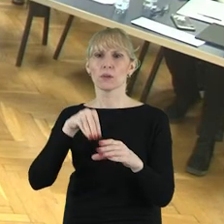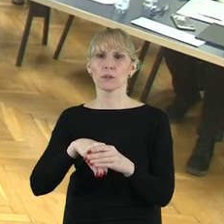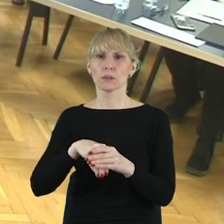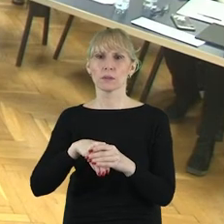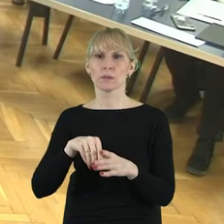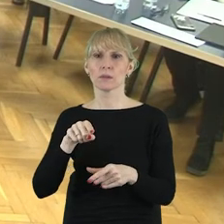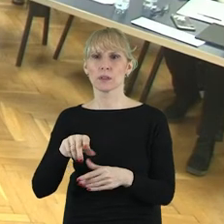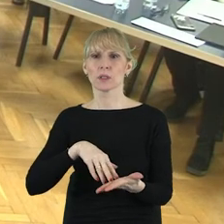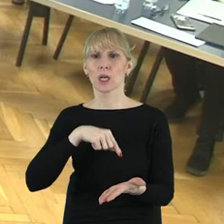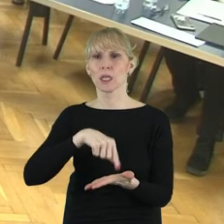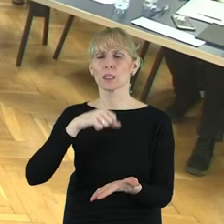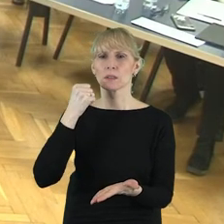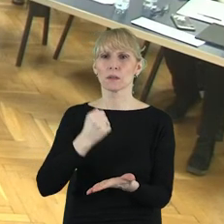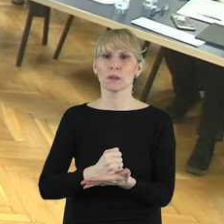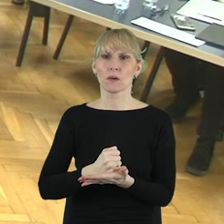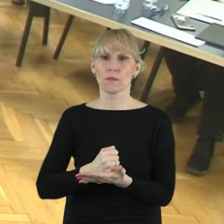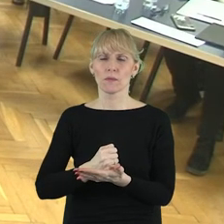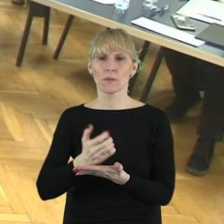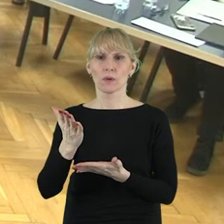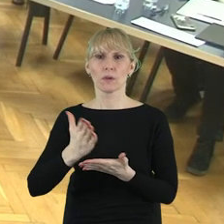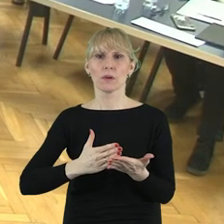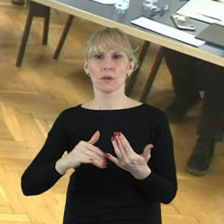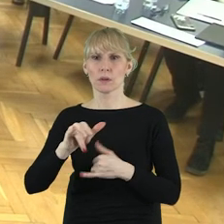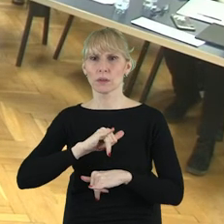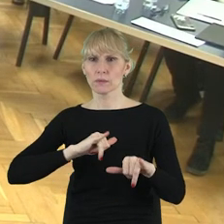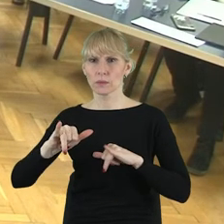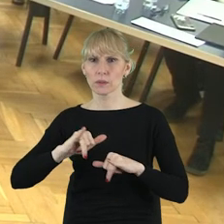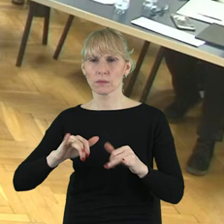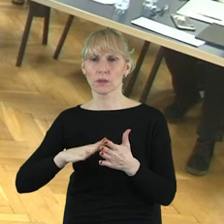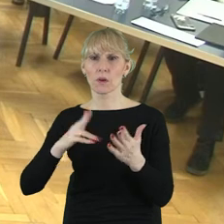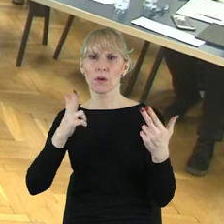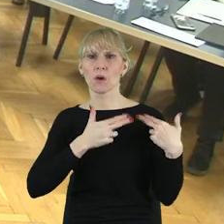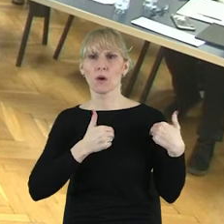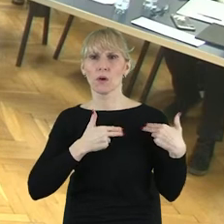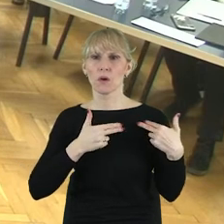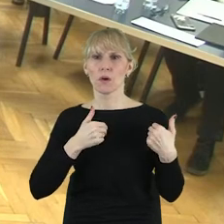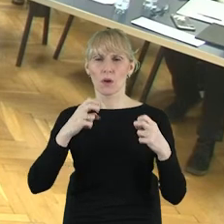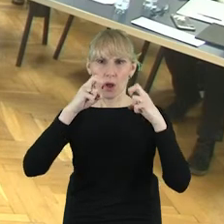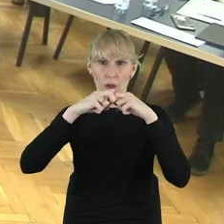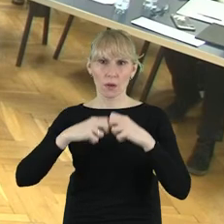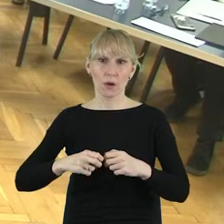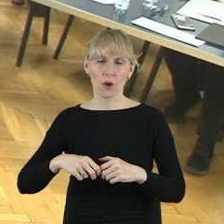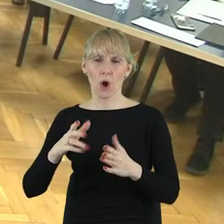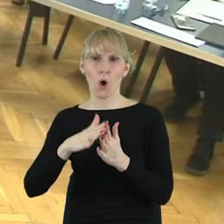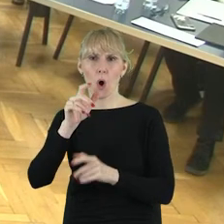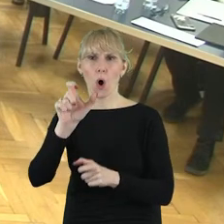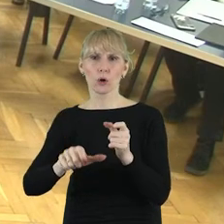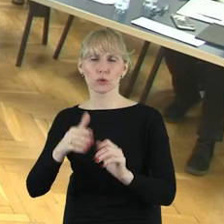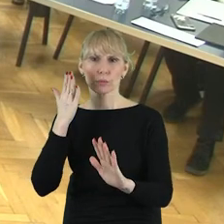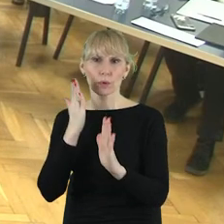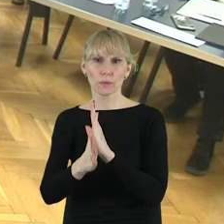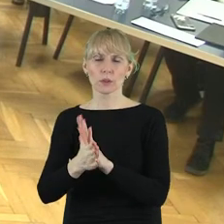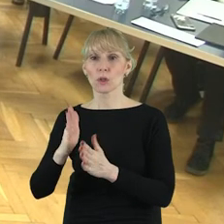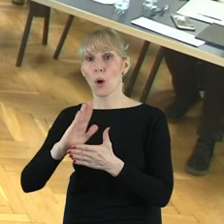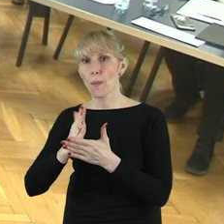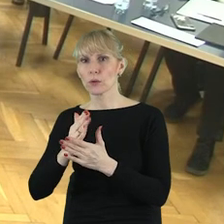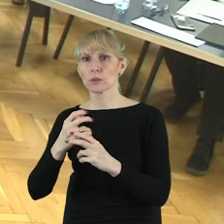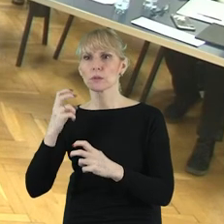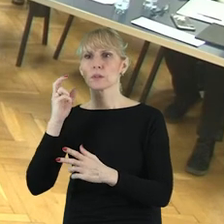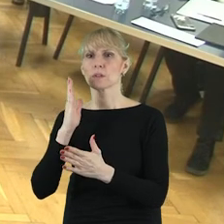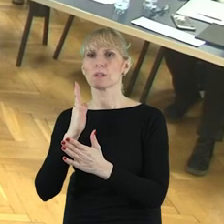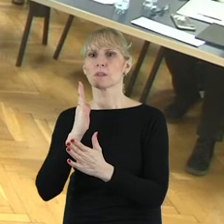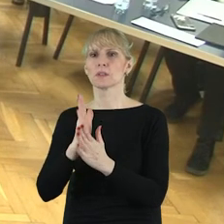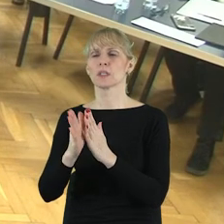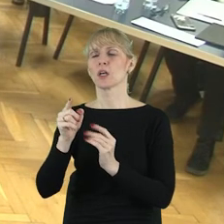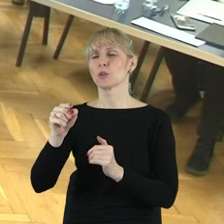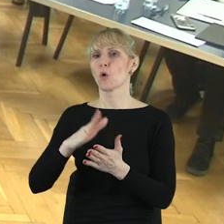zebraniu założycielskim celów organach statutowych w zarządzie komisji rewizyjnej osób bezpośrednio lub pośrednio